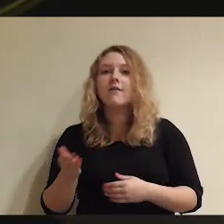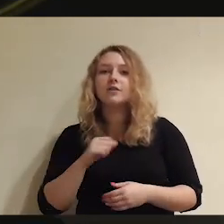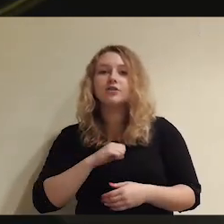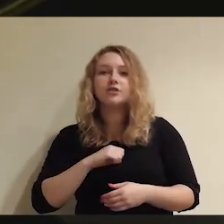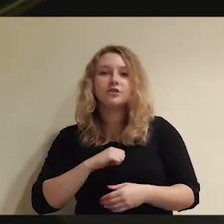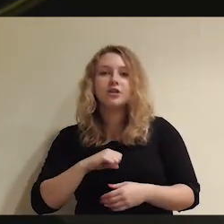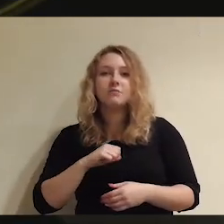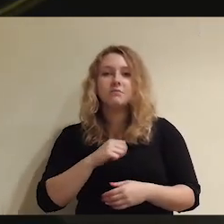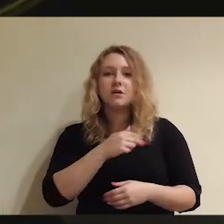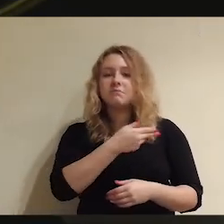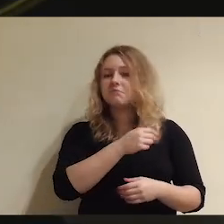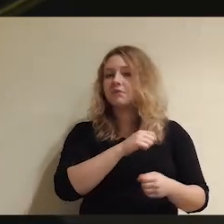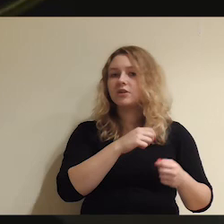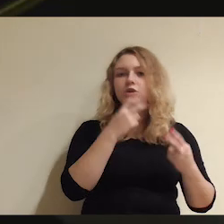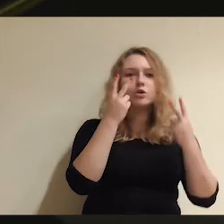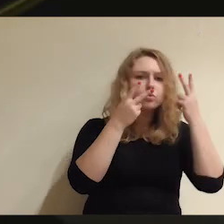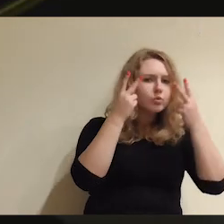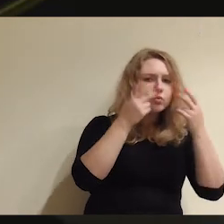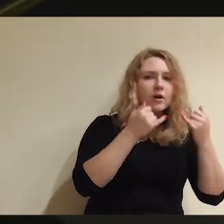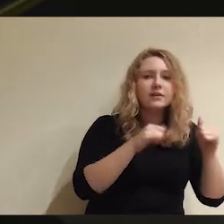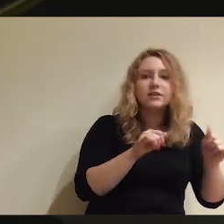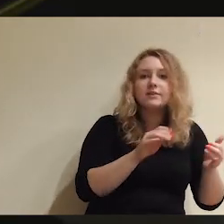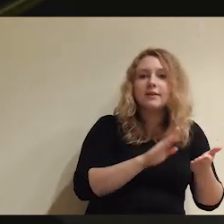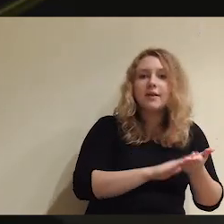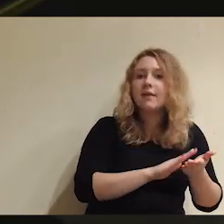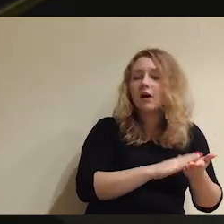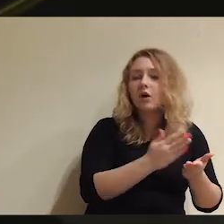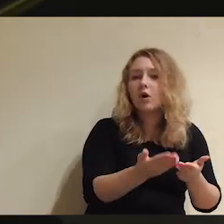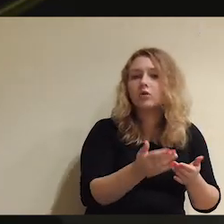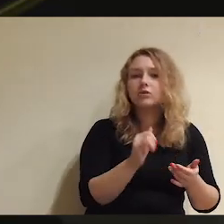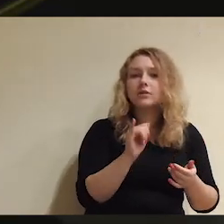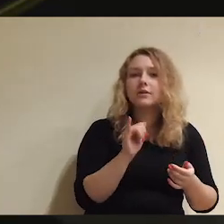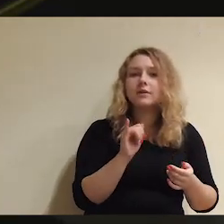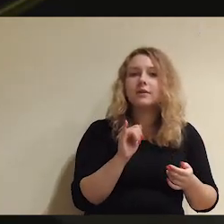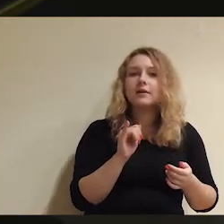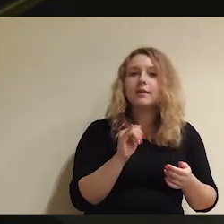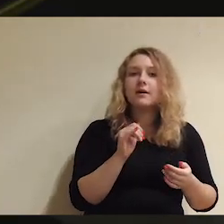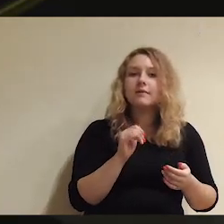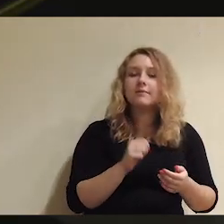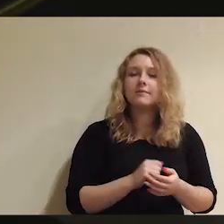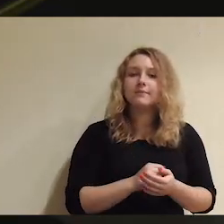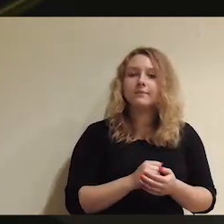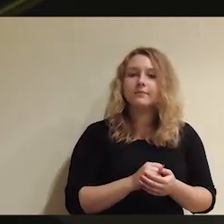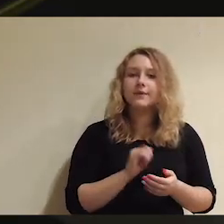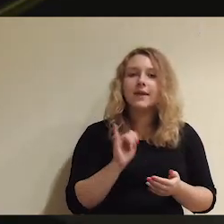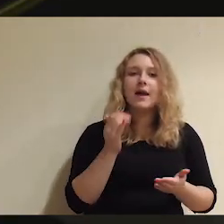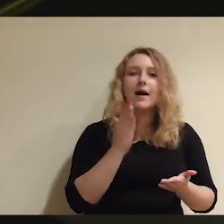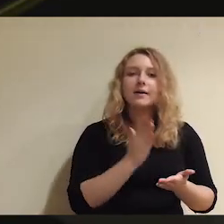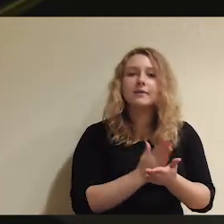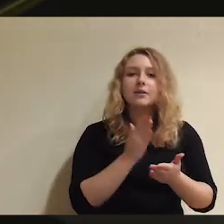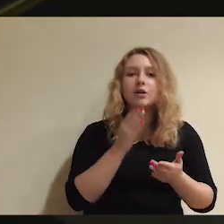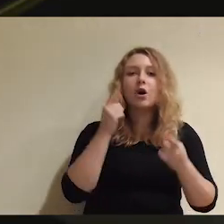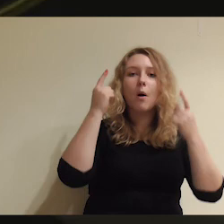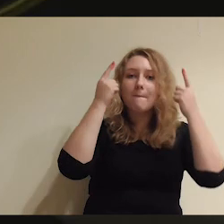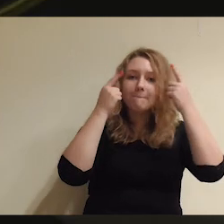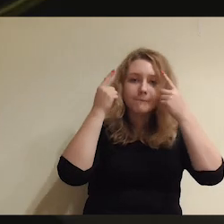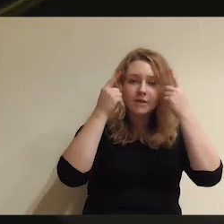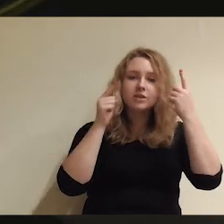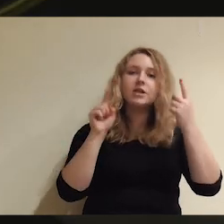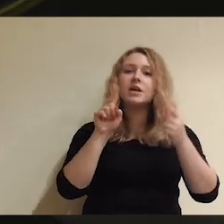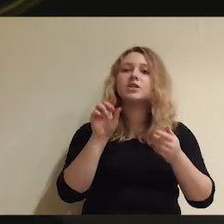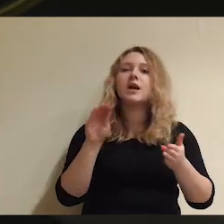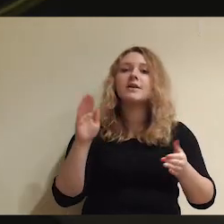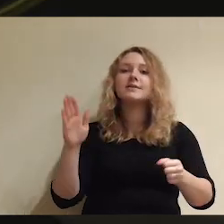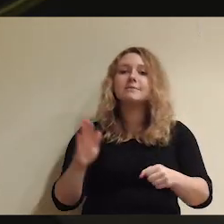i nie szukać innej nagrody, jak tylko świadomość, że spełniam Twą